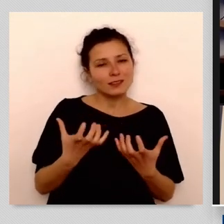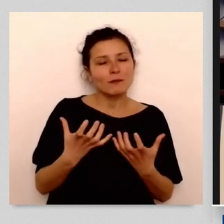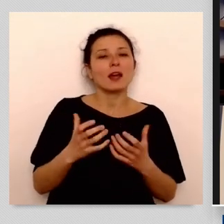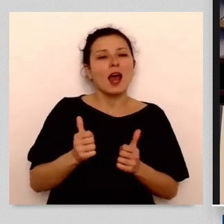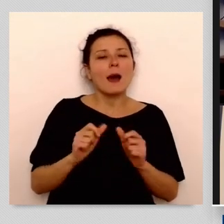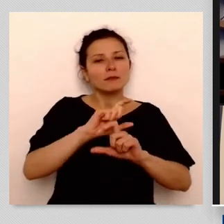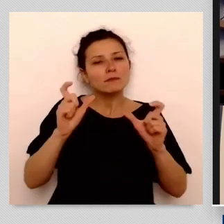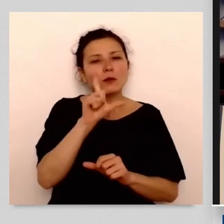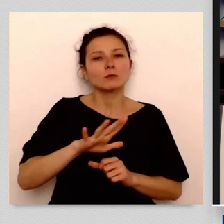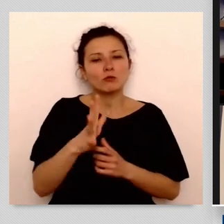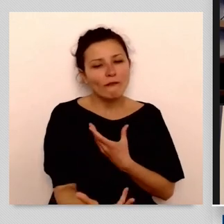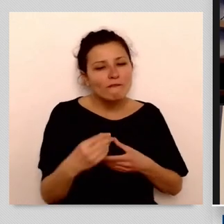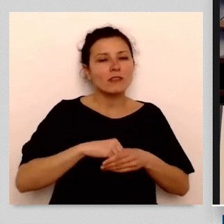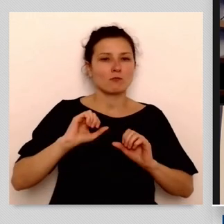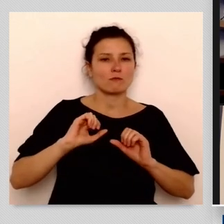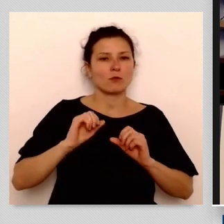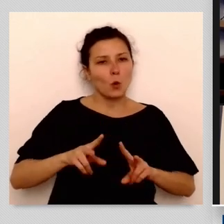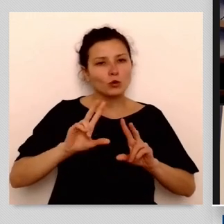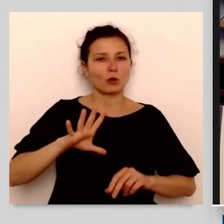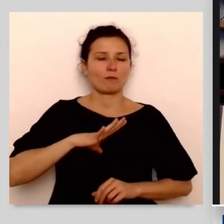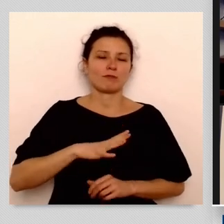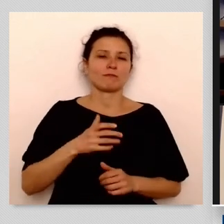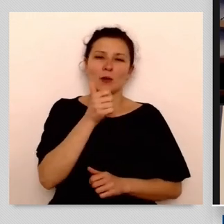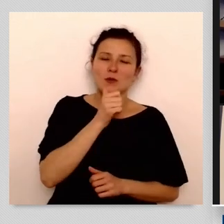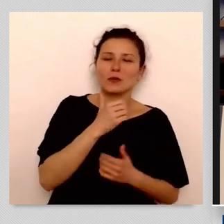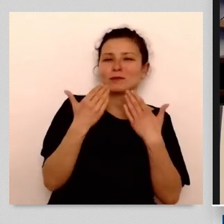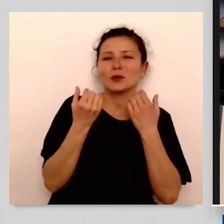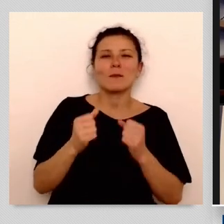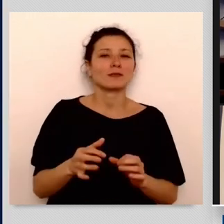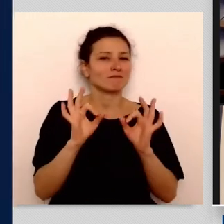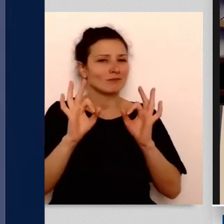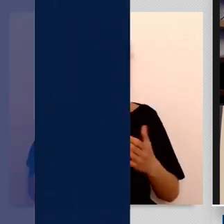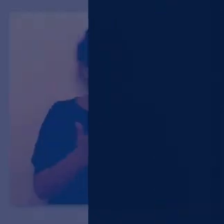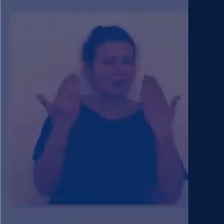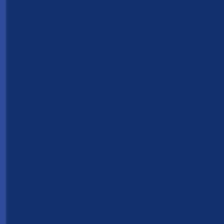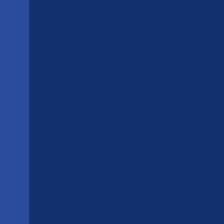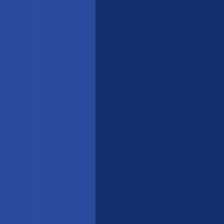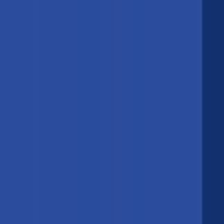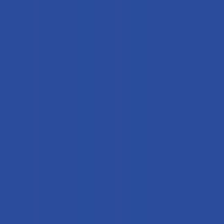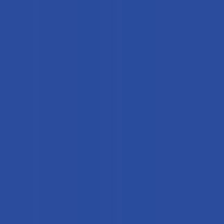społeczeństwo, więc próbujmy. Dziękuję bardzo, dobrego dnia, dobrego weekendu.